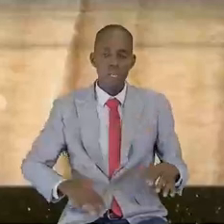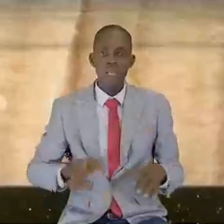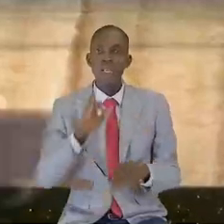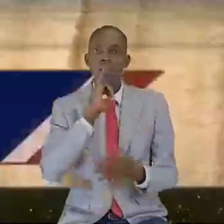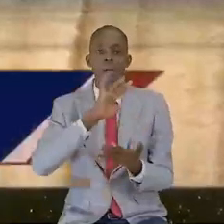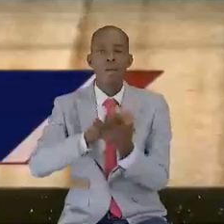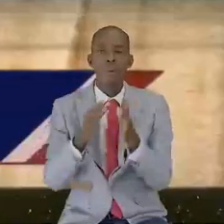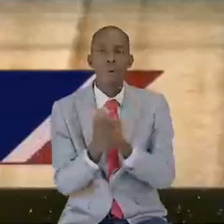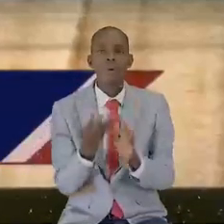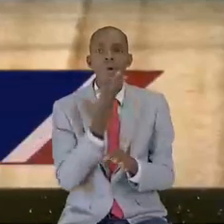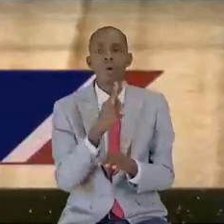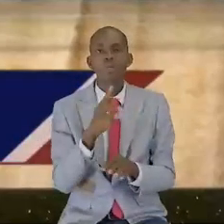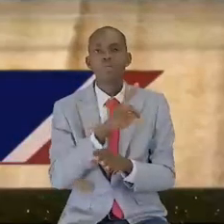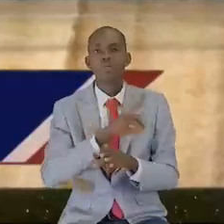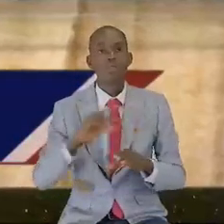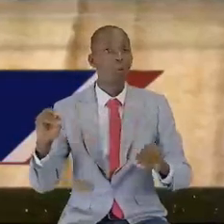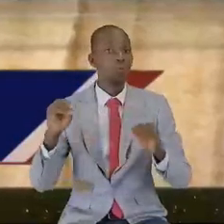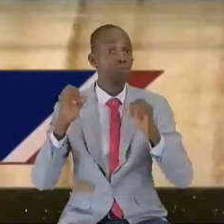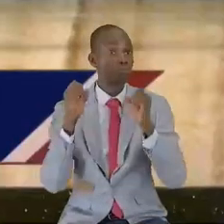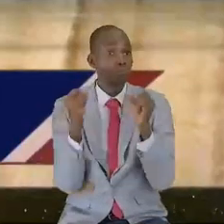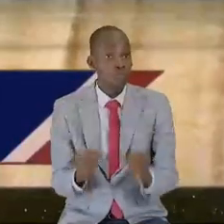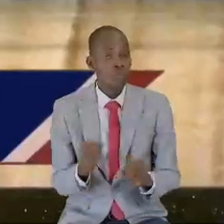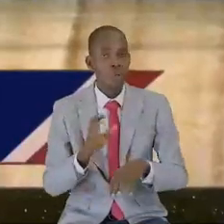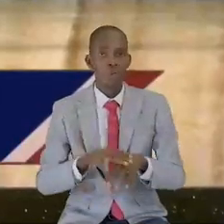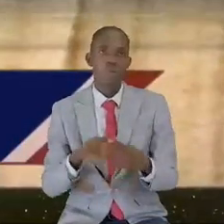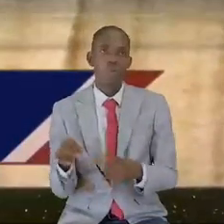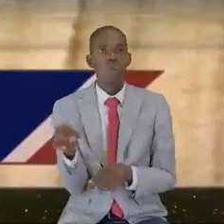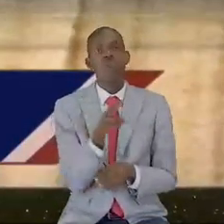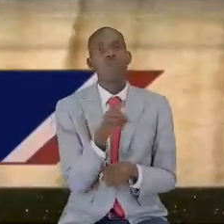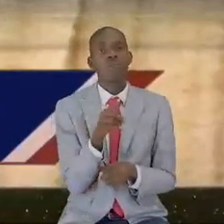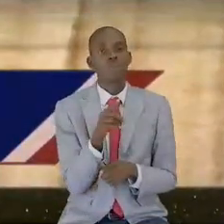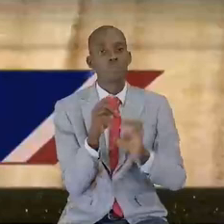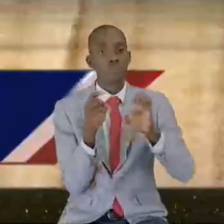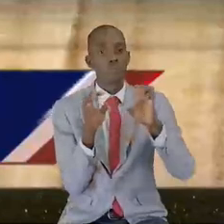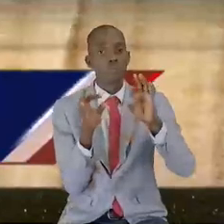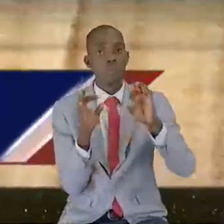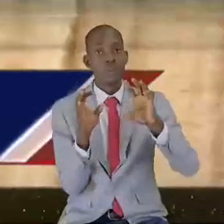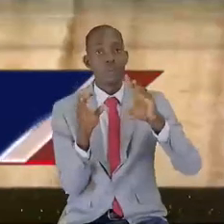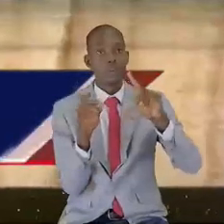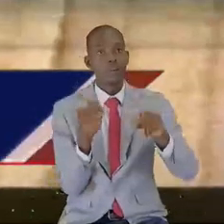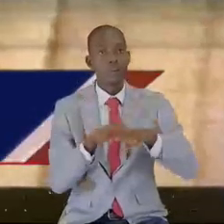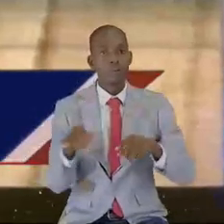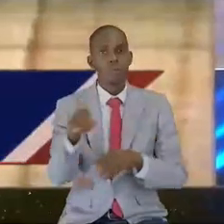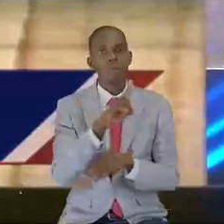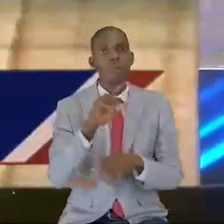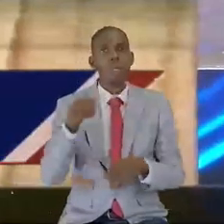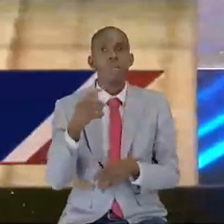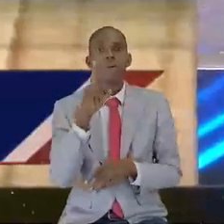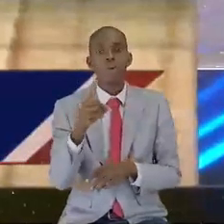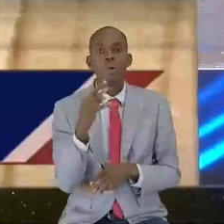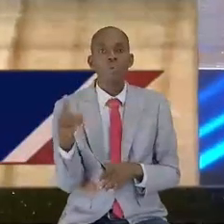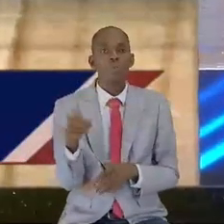séparés de Christ, vous tous qui cherchez la justification dans la loi.